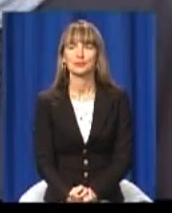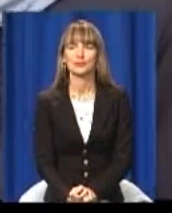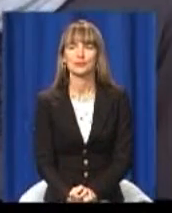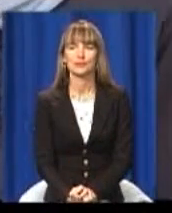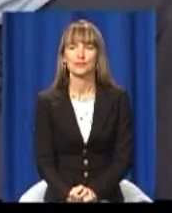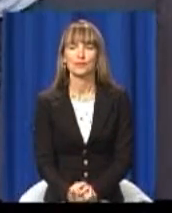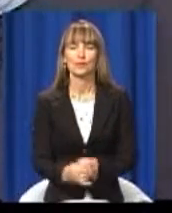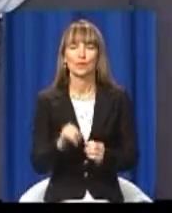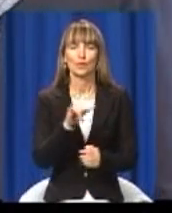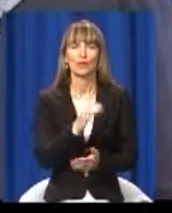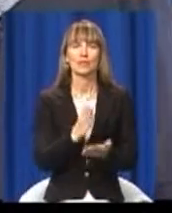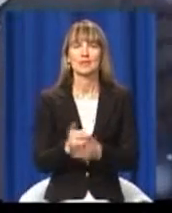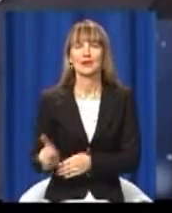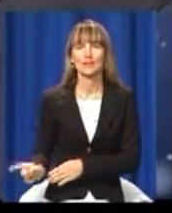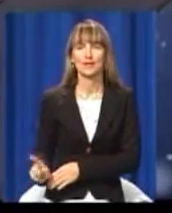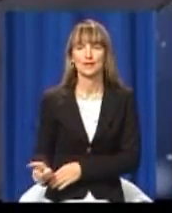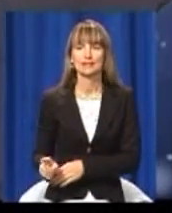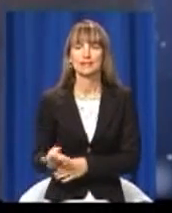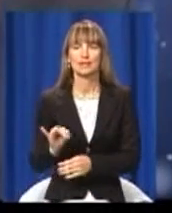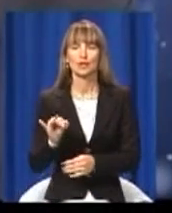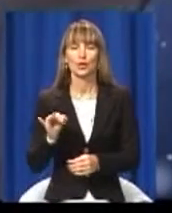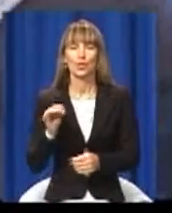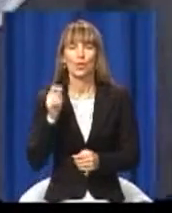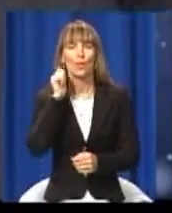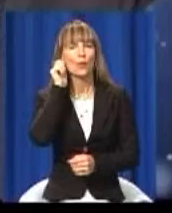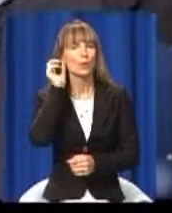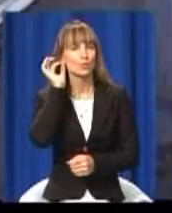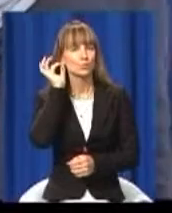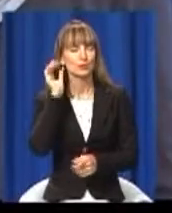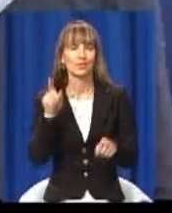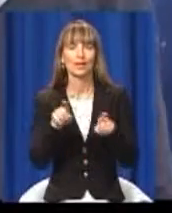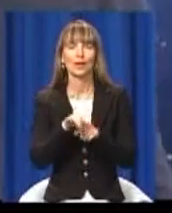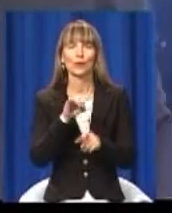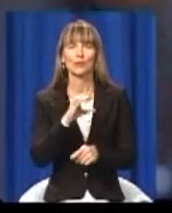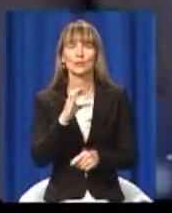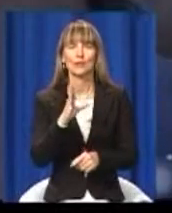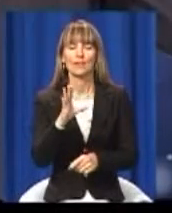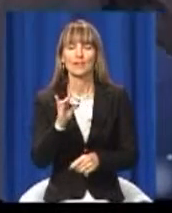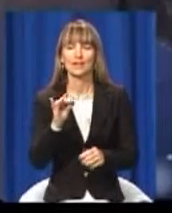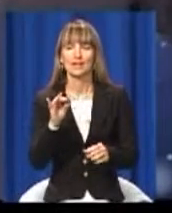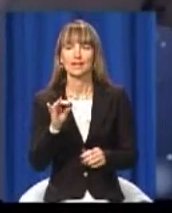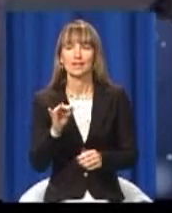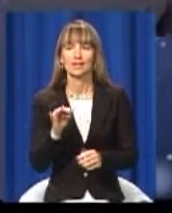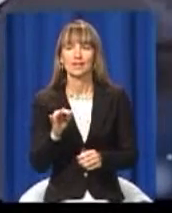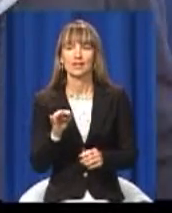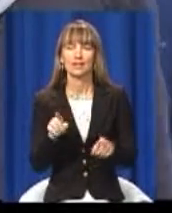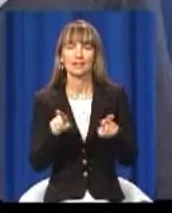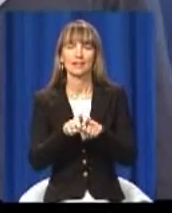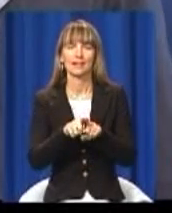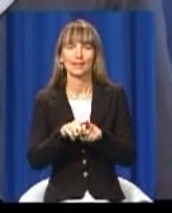У него хвостик есть такой. И ухи такие, как у совы. Так у него вот такие